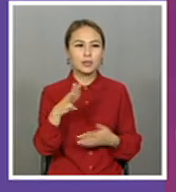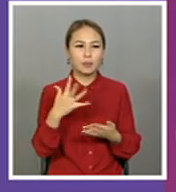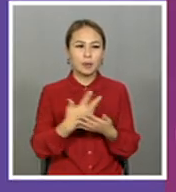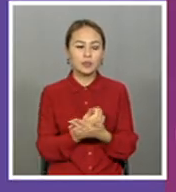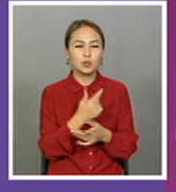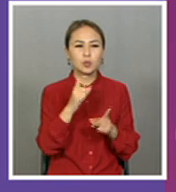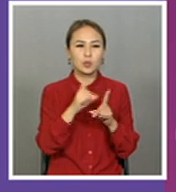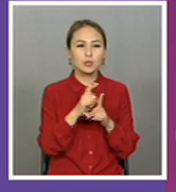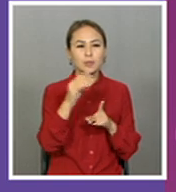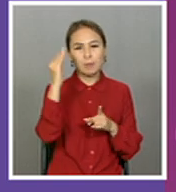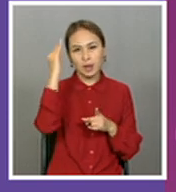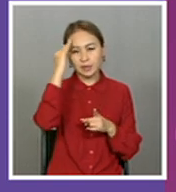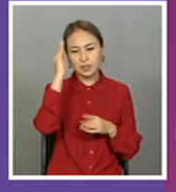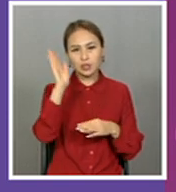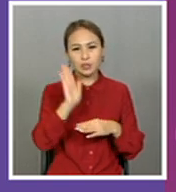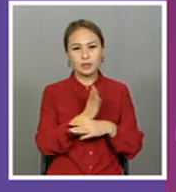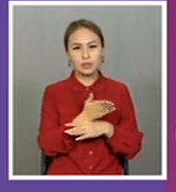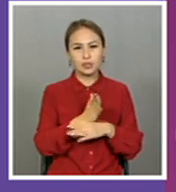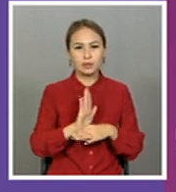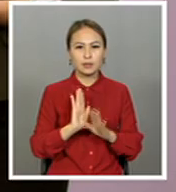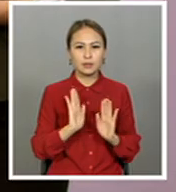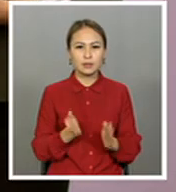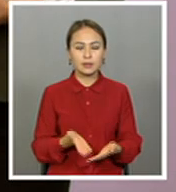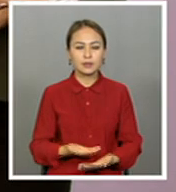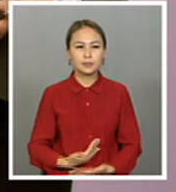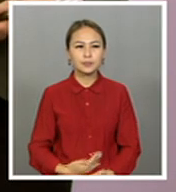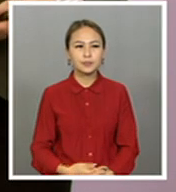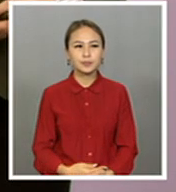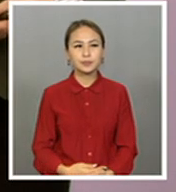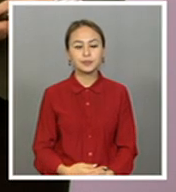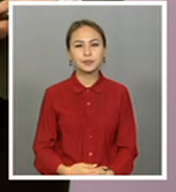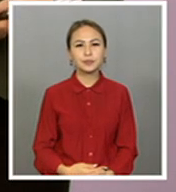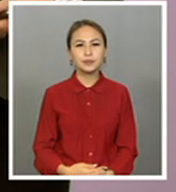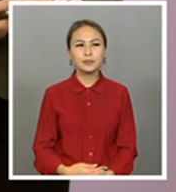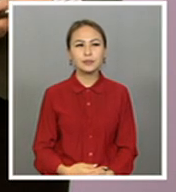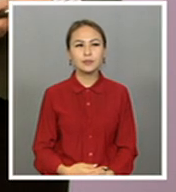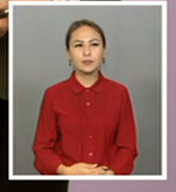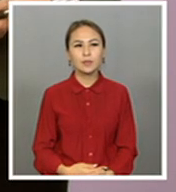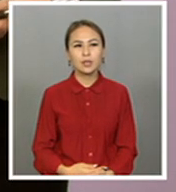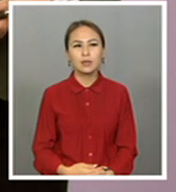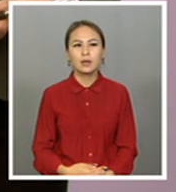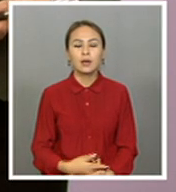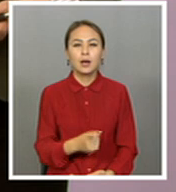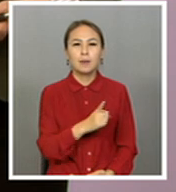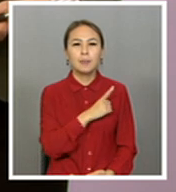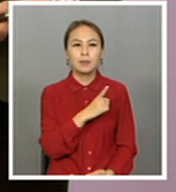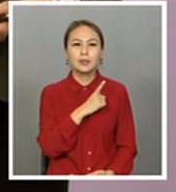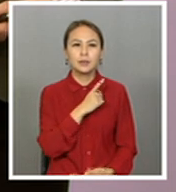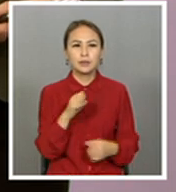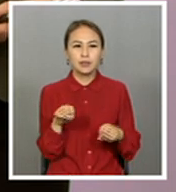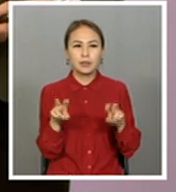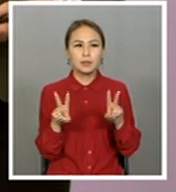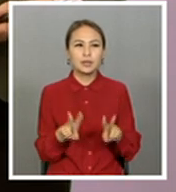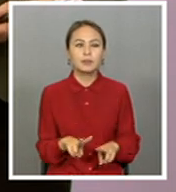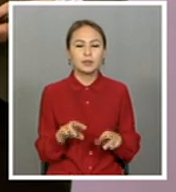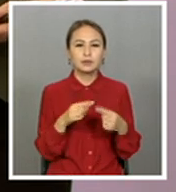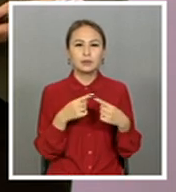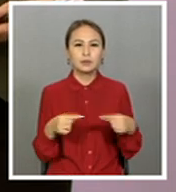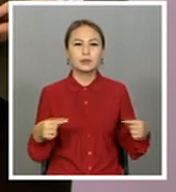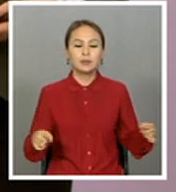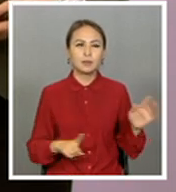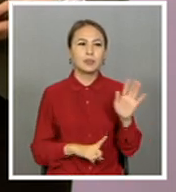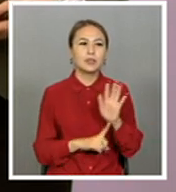Сөз мағынасын ажыратасыңдар. Оқушылар, біз мамандықтар әлемі деген жаңа бөлімді